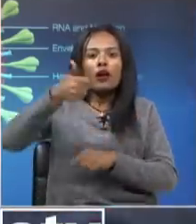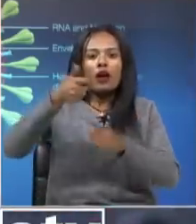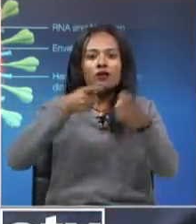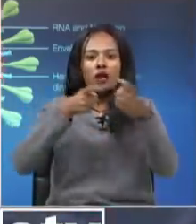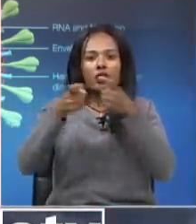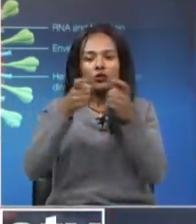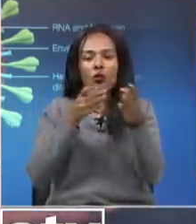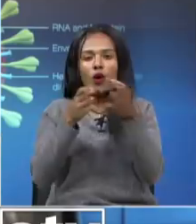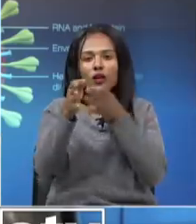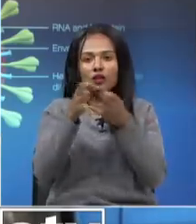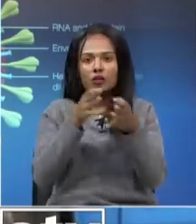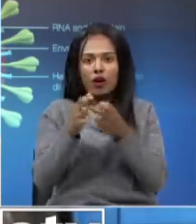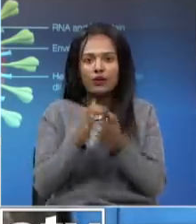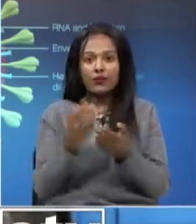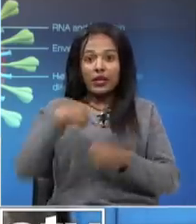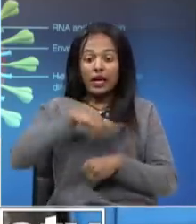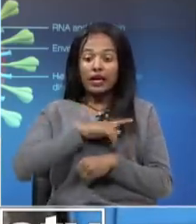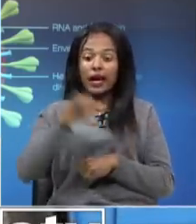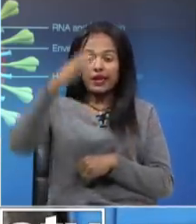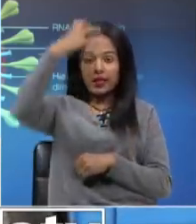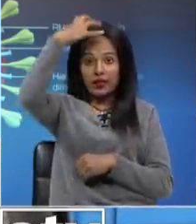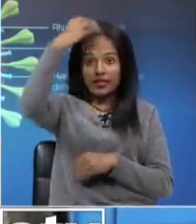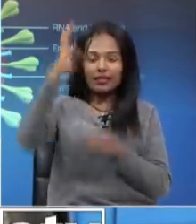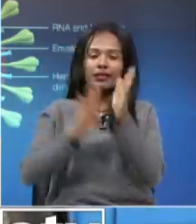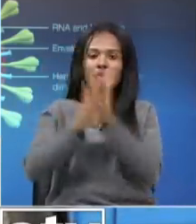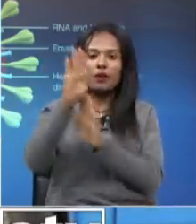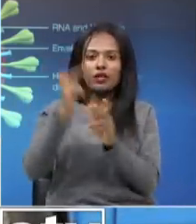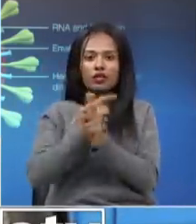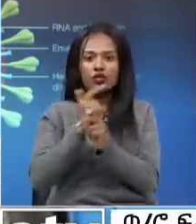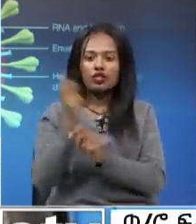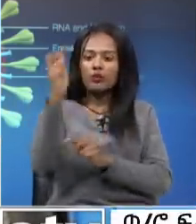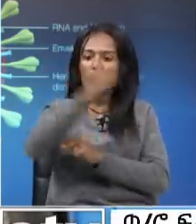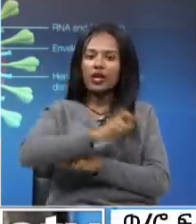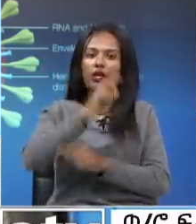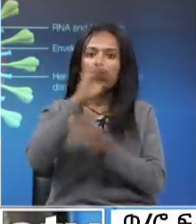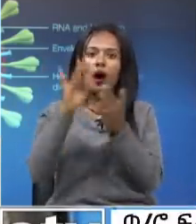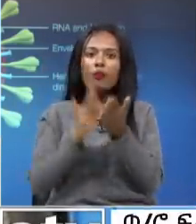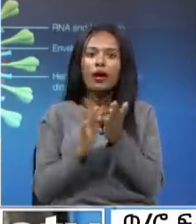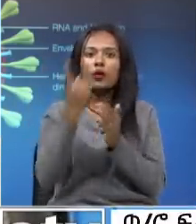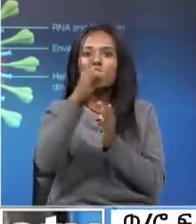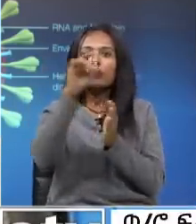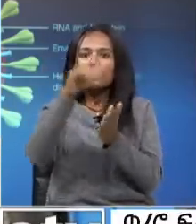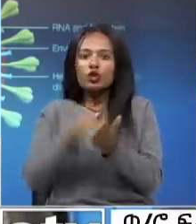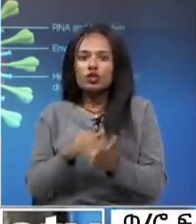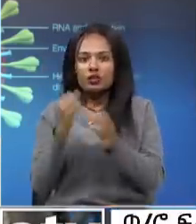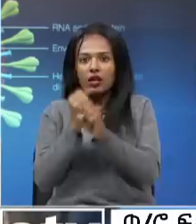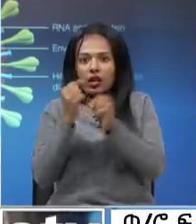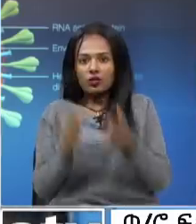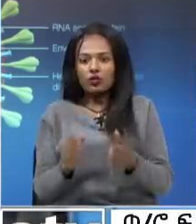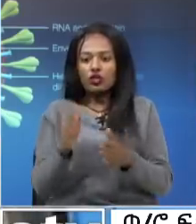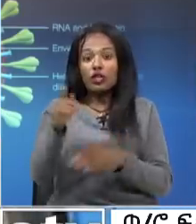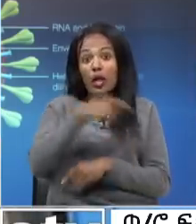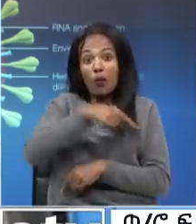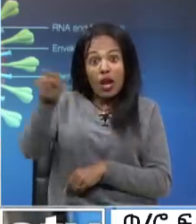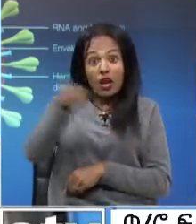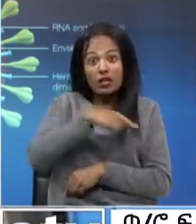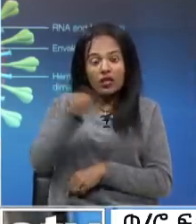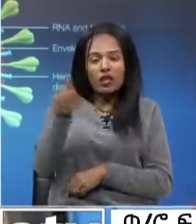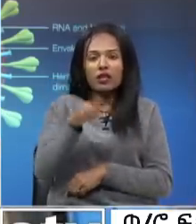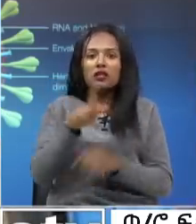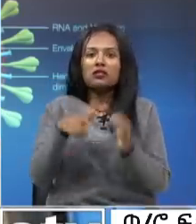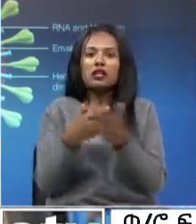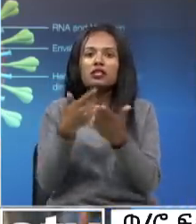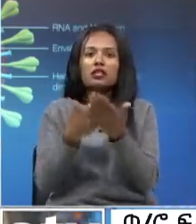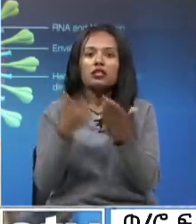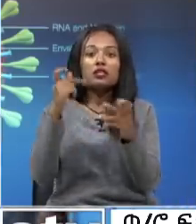ዳይሬክተሯ ገልጸውልናል። እኛም እንደ መንግስት የልማት ድርጅት በቀን በአማታኝ ወደ 100,000 ሰራተኞችን እናመላልሳለን። ስለዚህ